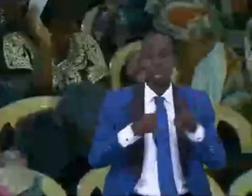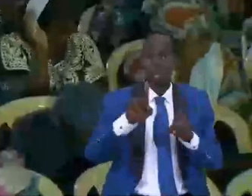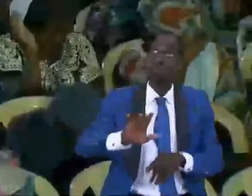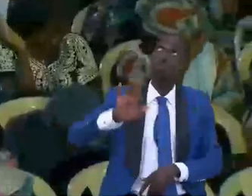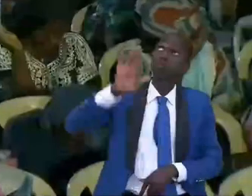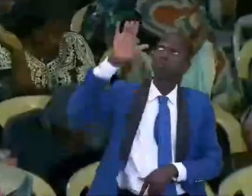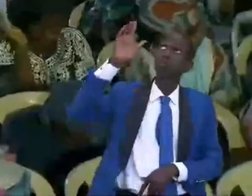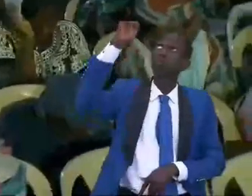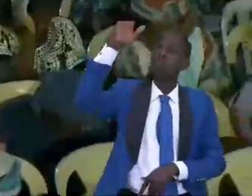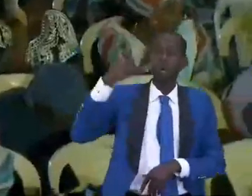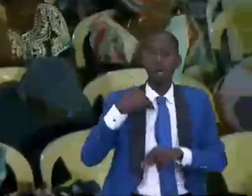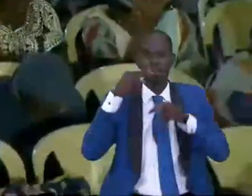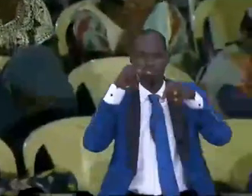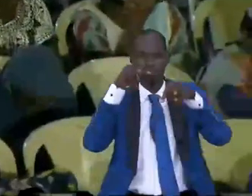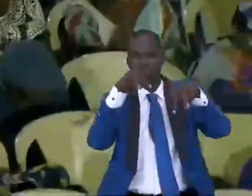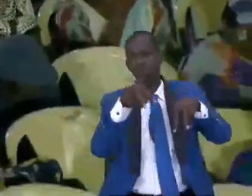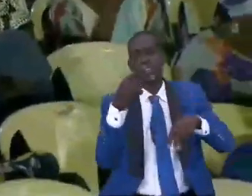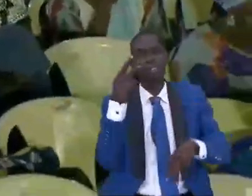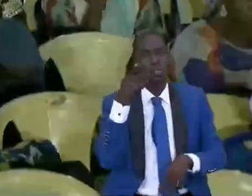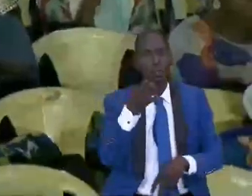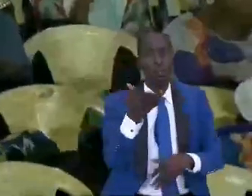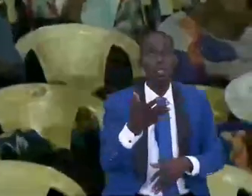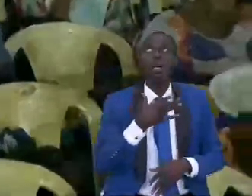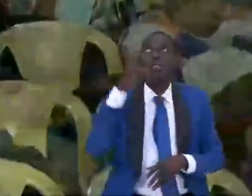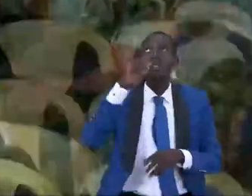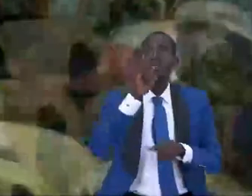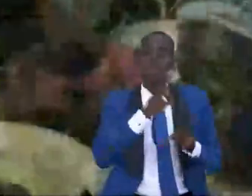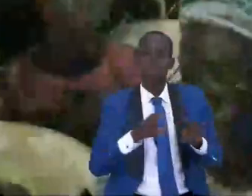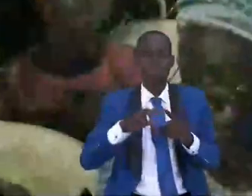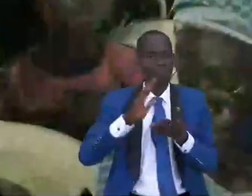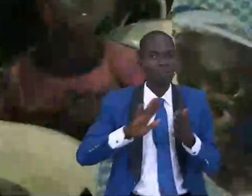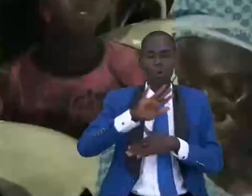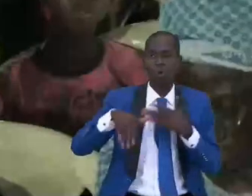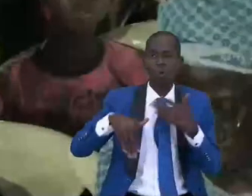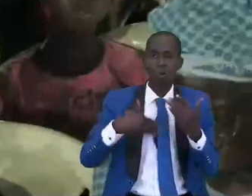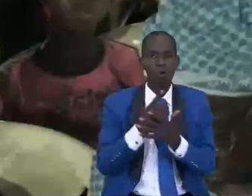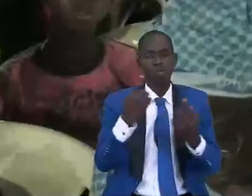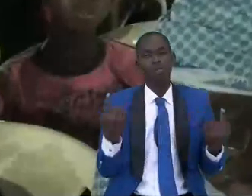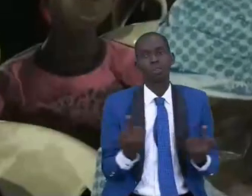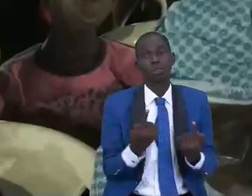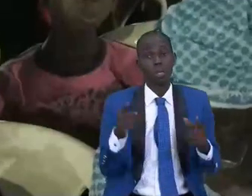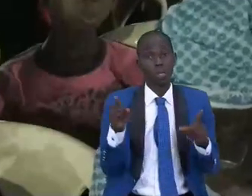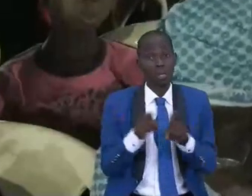là-bas et il te pardonnera, il pardonnera tous les péchés que tu as commis.